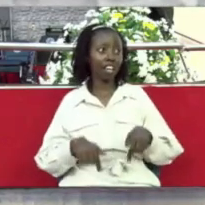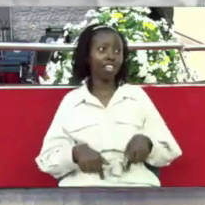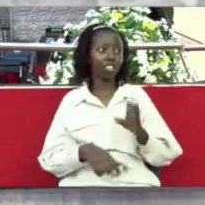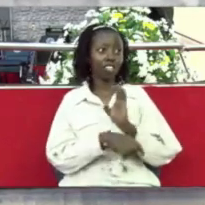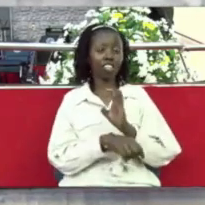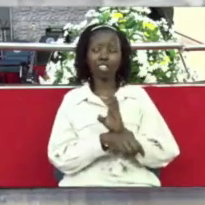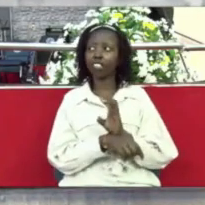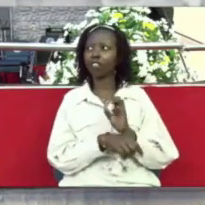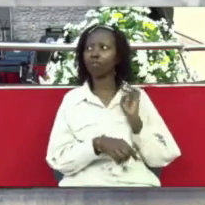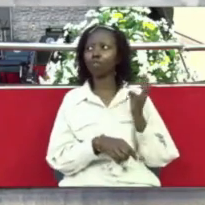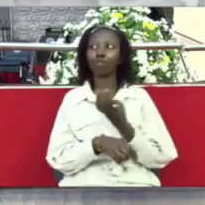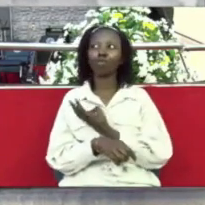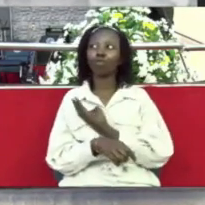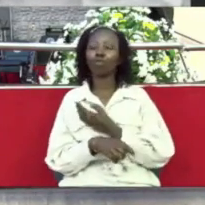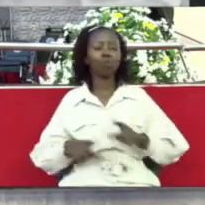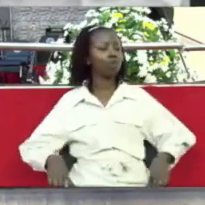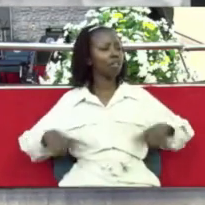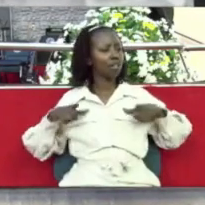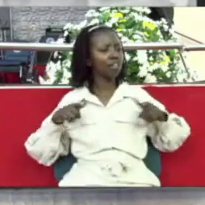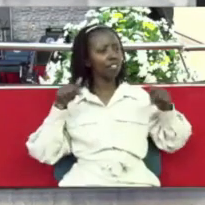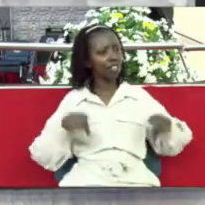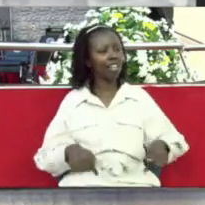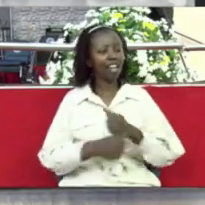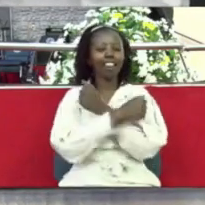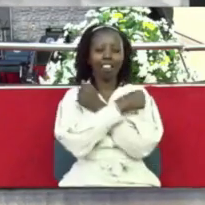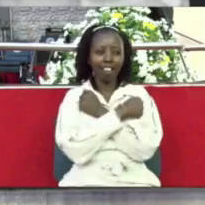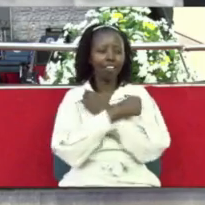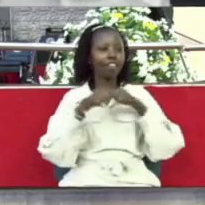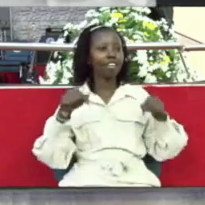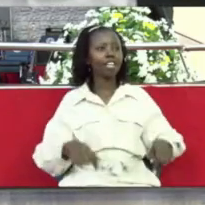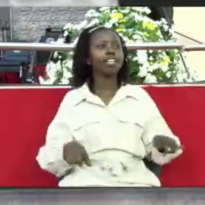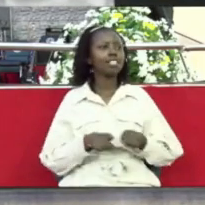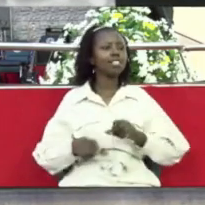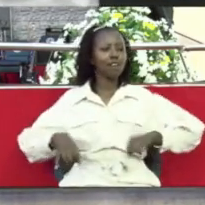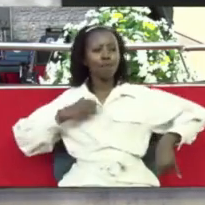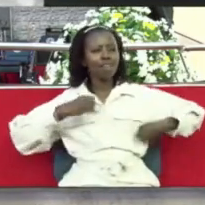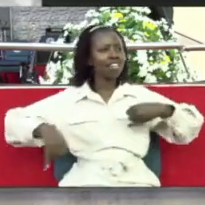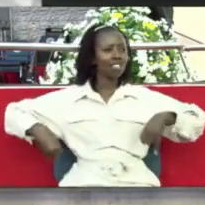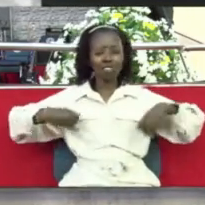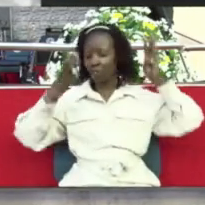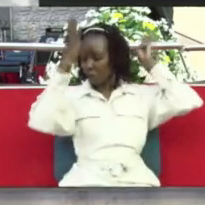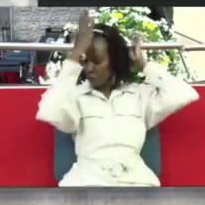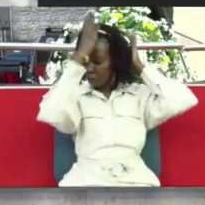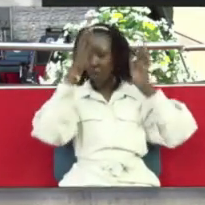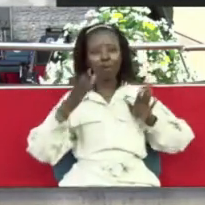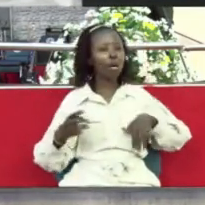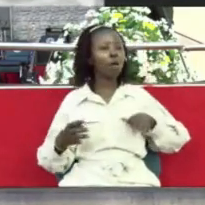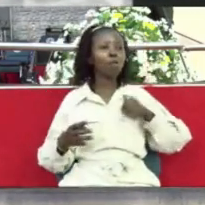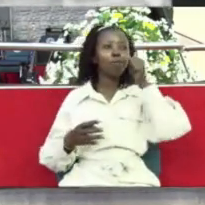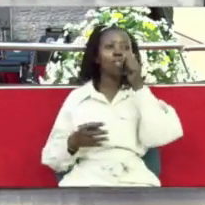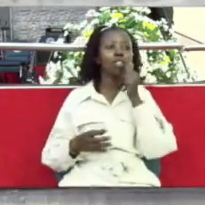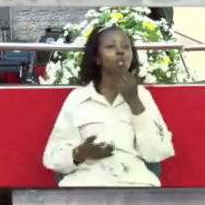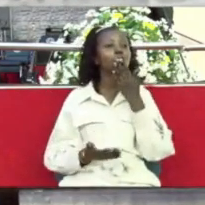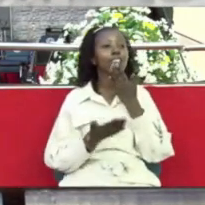We live here, we love it, we enjoy Bishop Jimmy and Pastor Alice, so we thank you. And if you